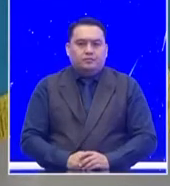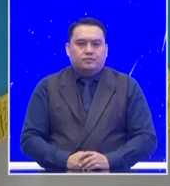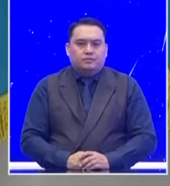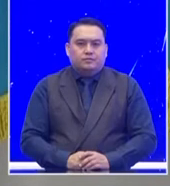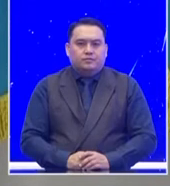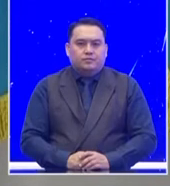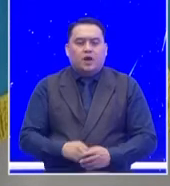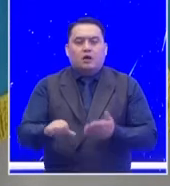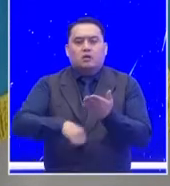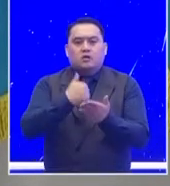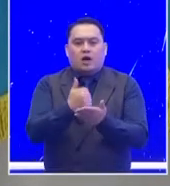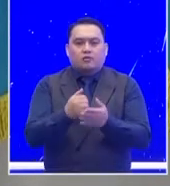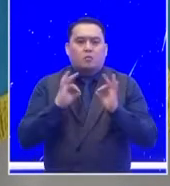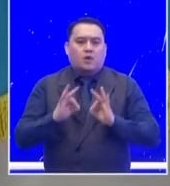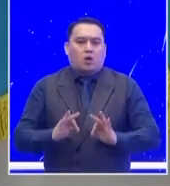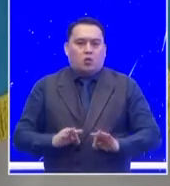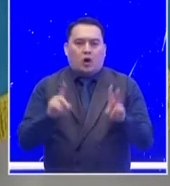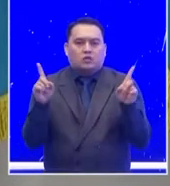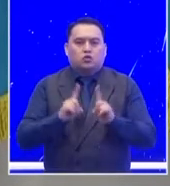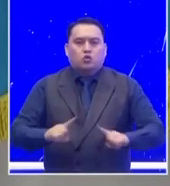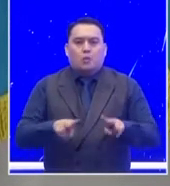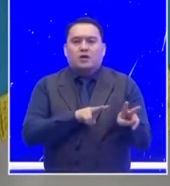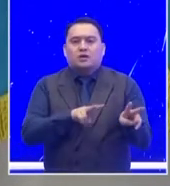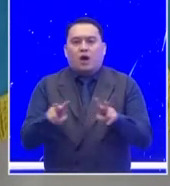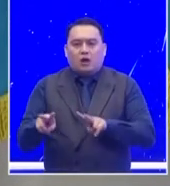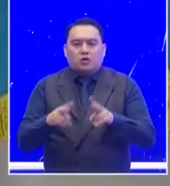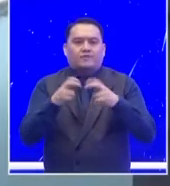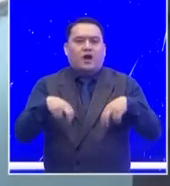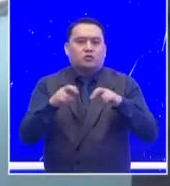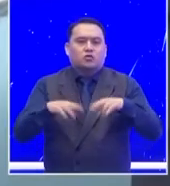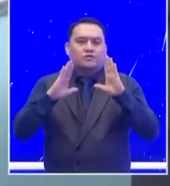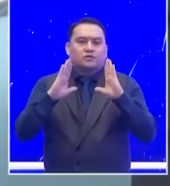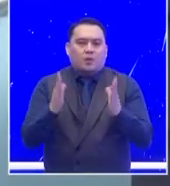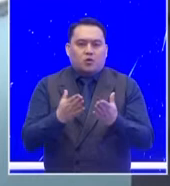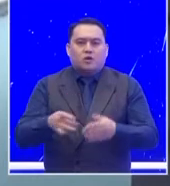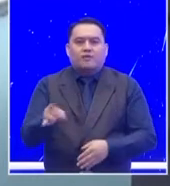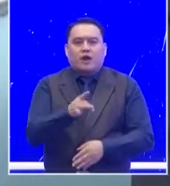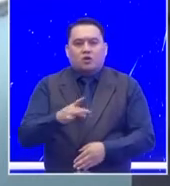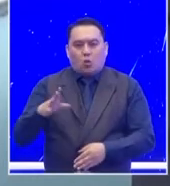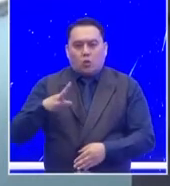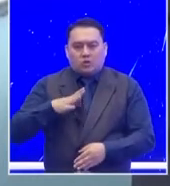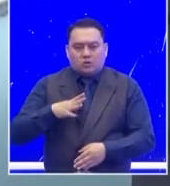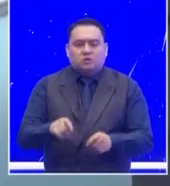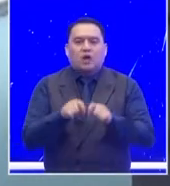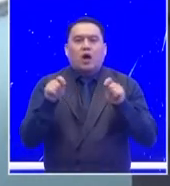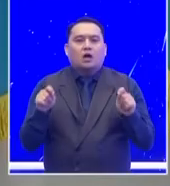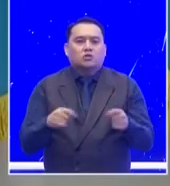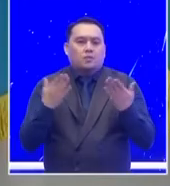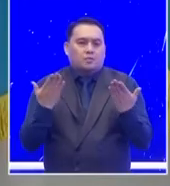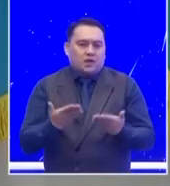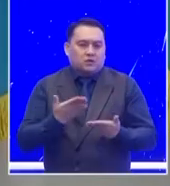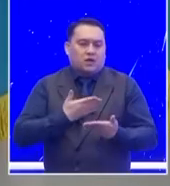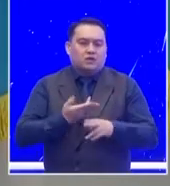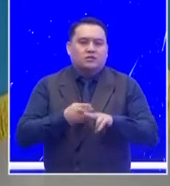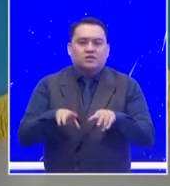Генеральному прокурору необходимо взять на особый контроль расследование событий в Курдайском районе и создать для этого